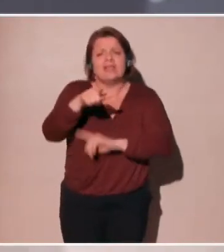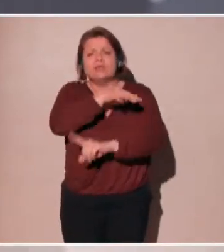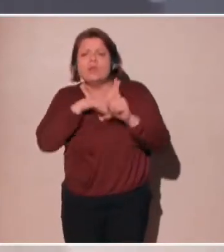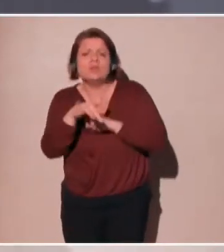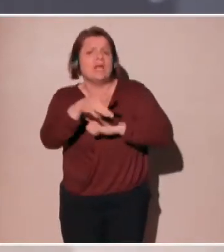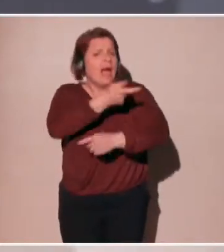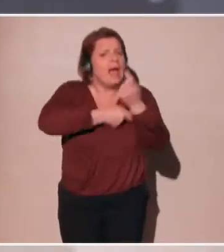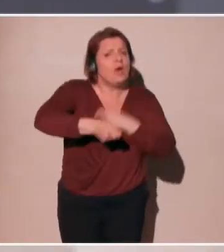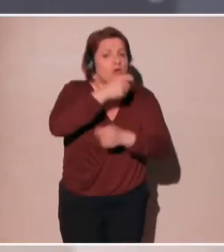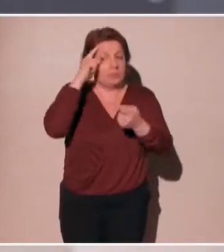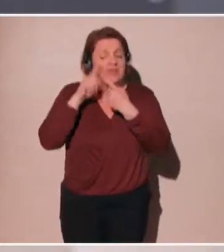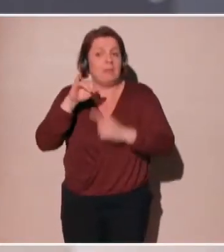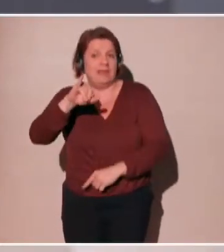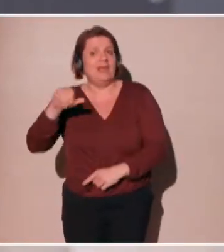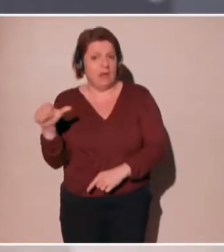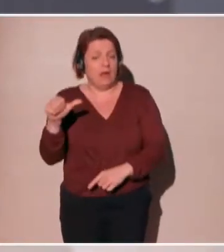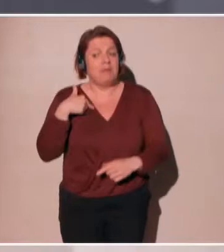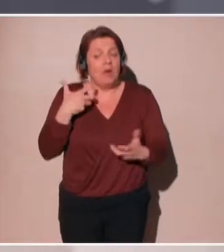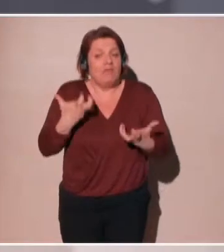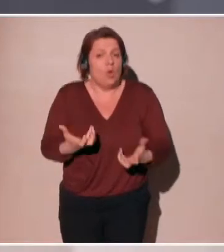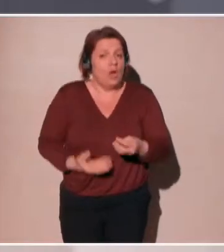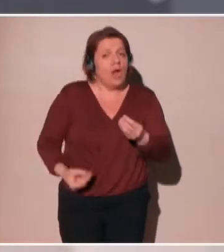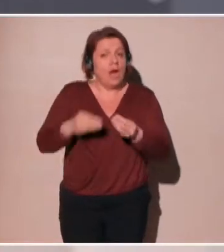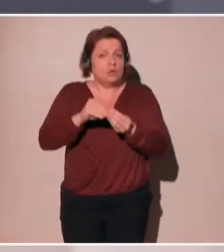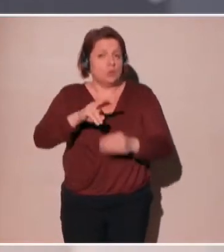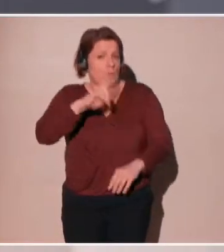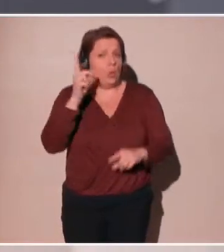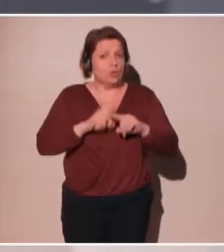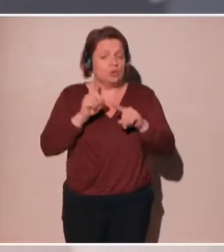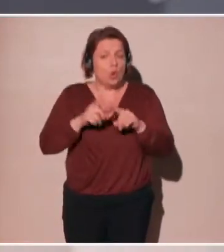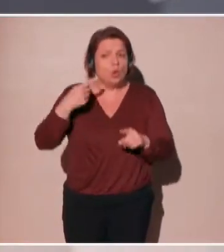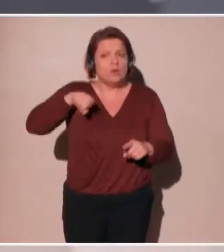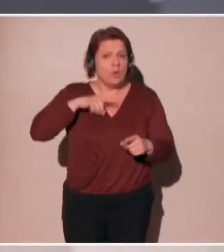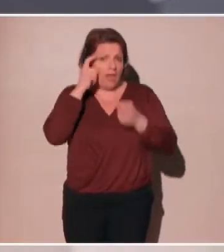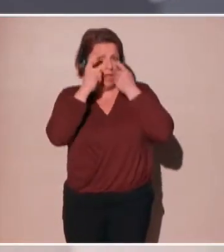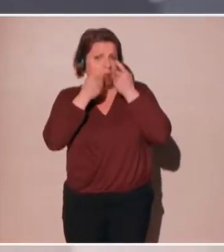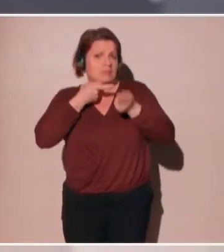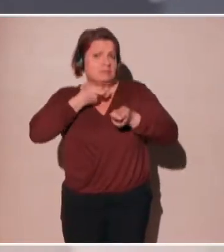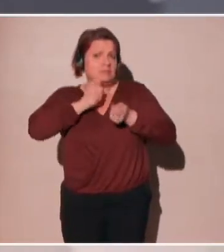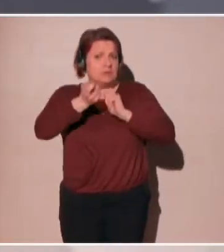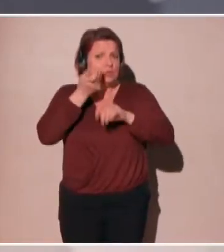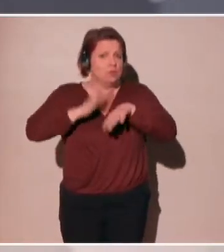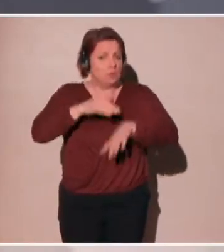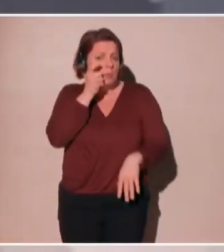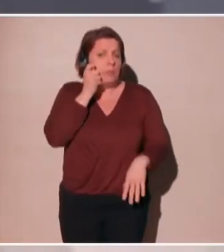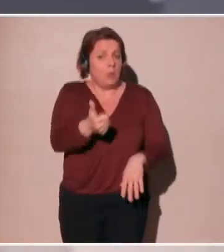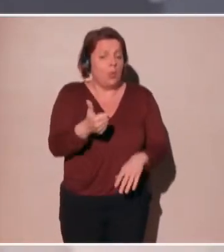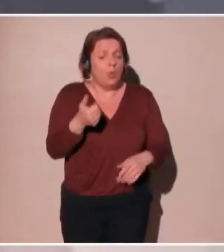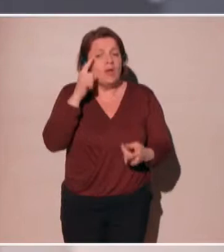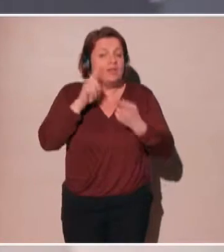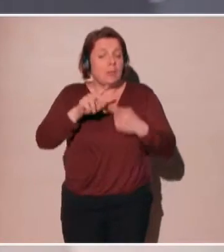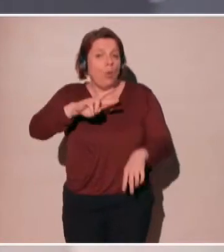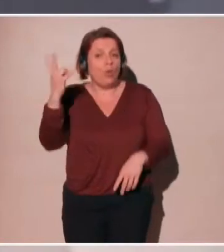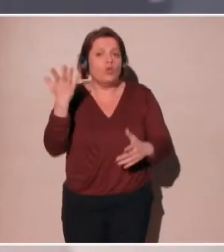matin. Et moi, j'aimerais ajouter une autre considération dont on a peu parlé aujourd'hui, pour l'instant en tout cas, c'est